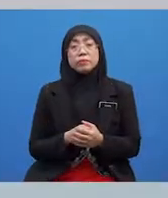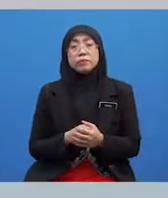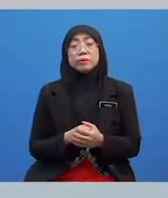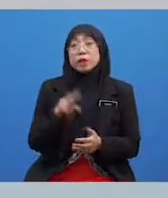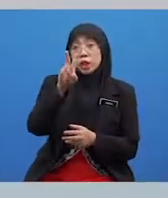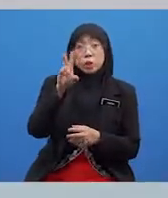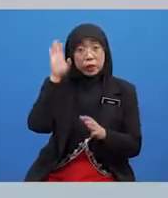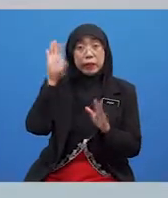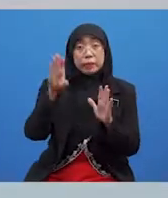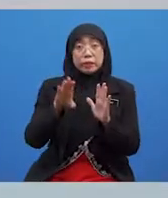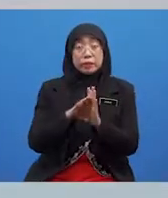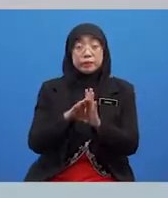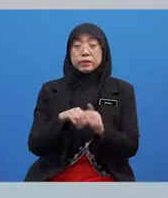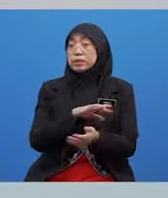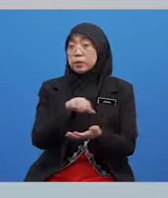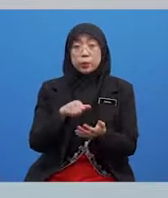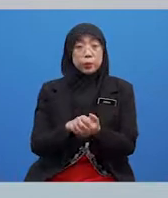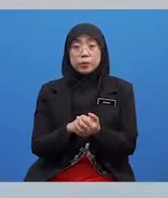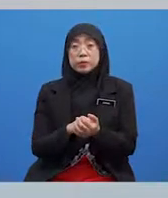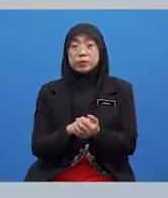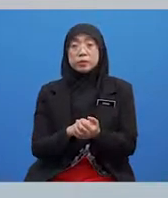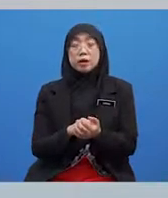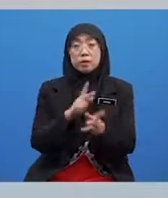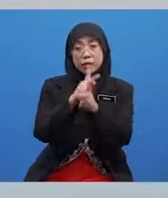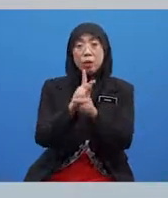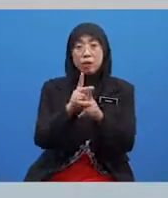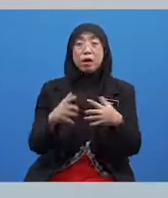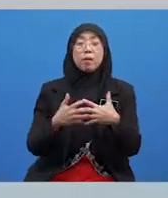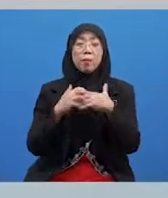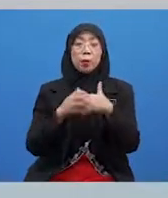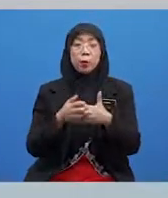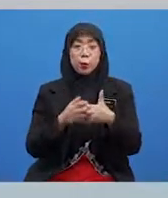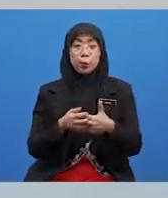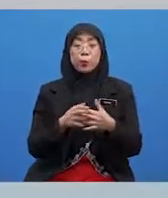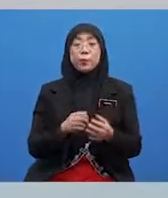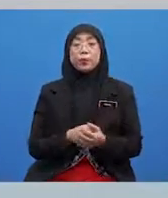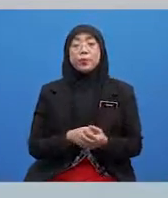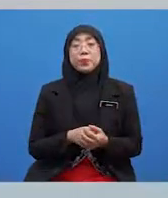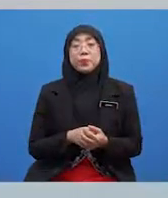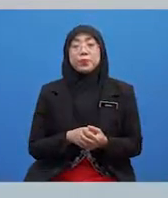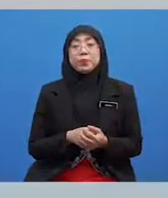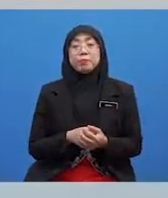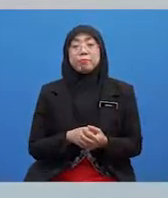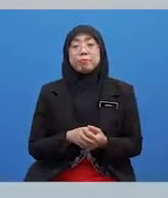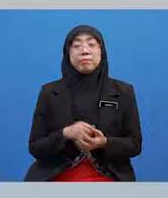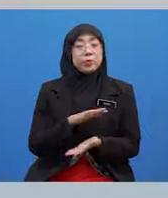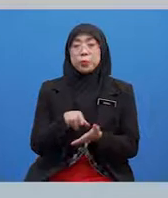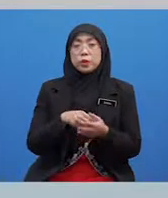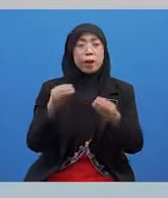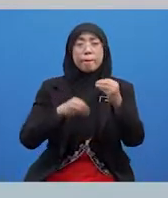motor merupakan bidang yang melibatkan pembelajaran pergerakan berdasarkan aspek-aspek